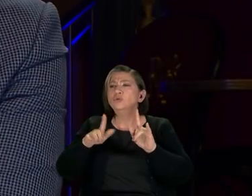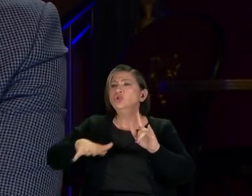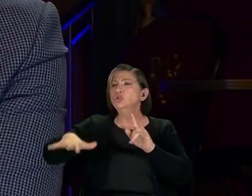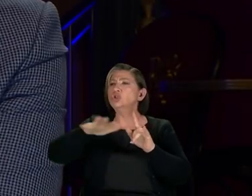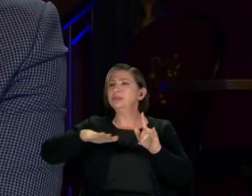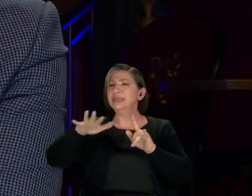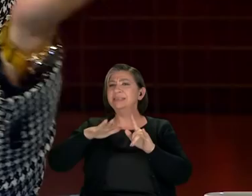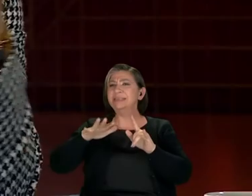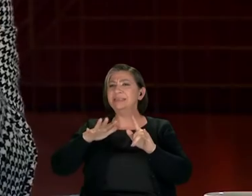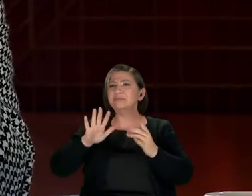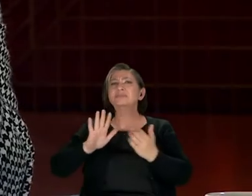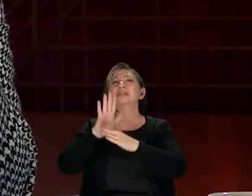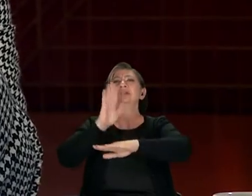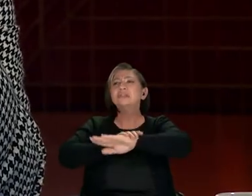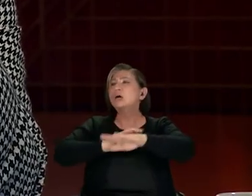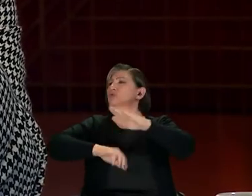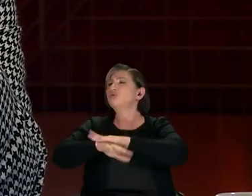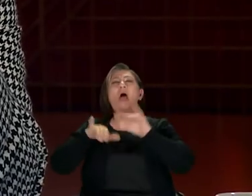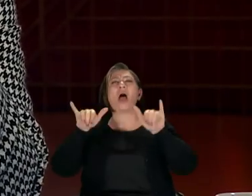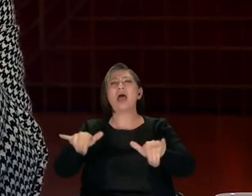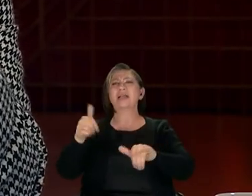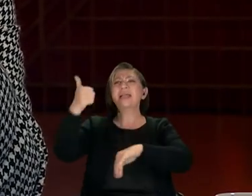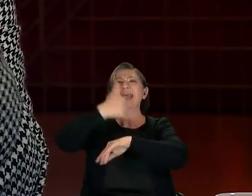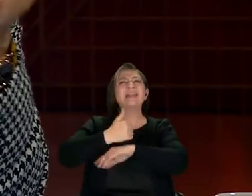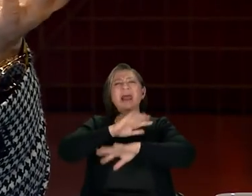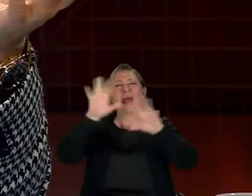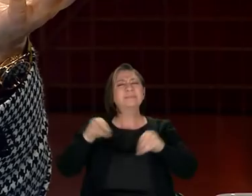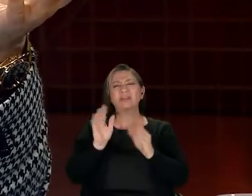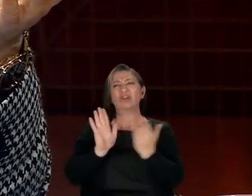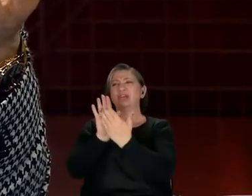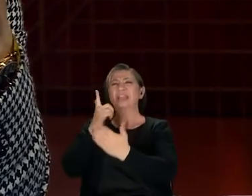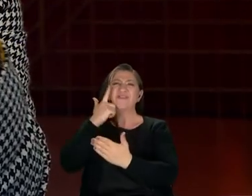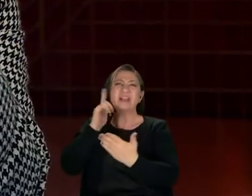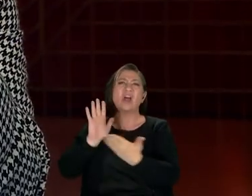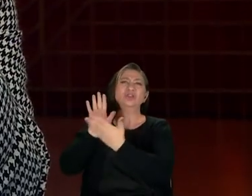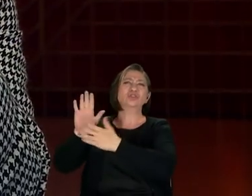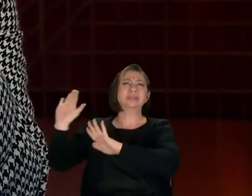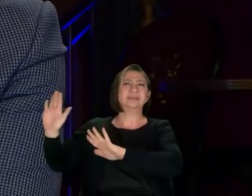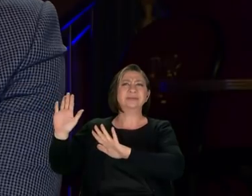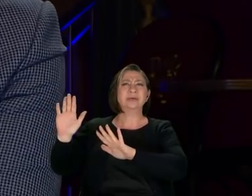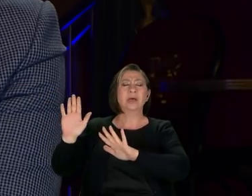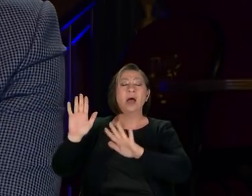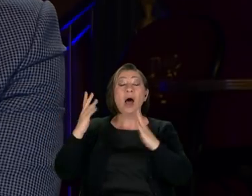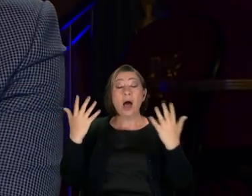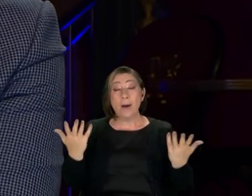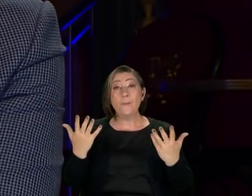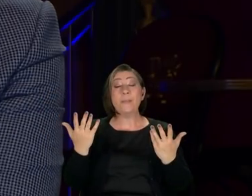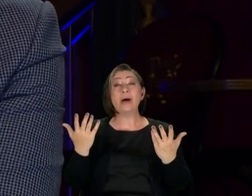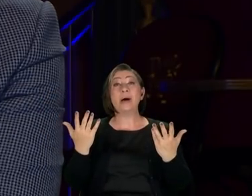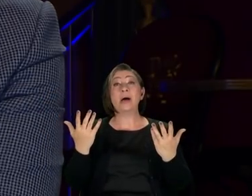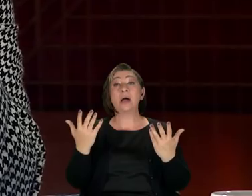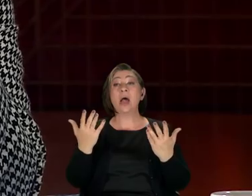sosyalist iktidarlar da buna karşıdır. Sağcı iktidarlar da buna karşıdır. Her yerde bu böyledir yani. Çünkü herhangi